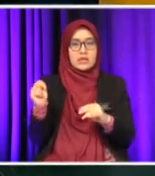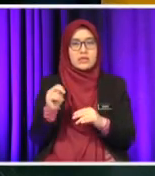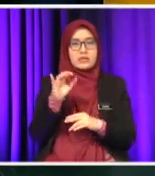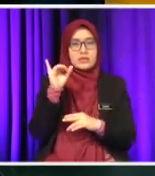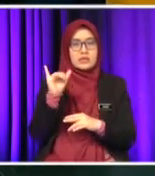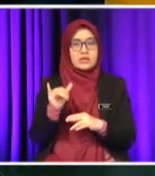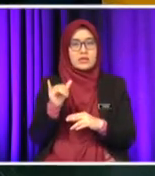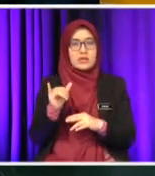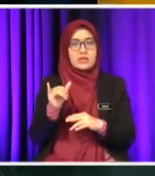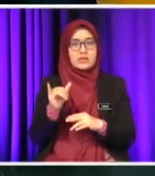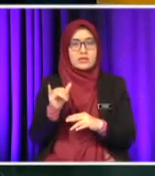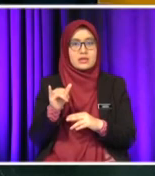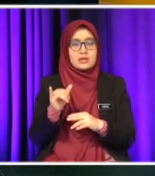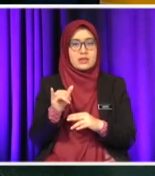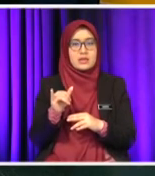gila